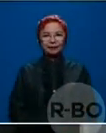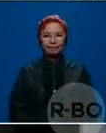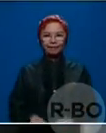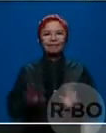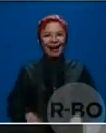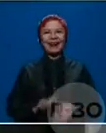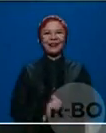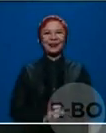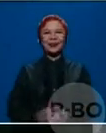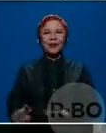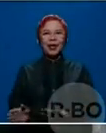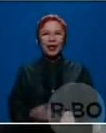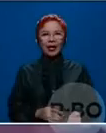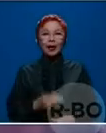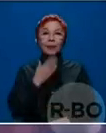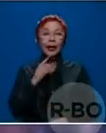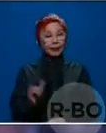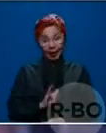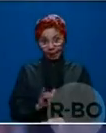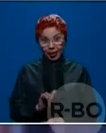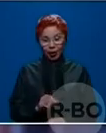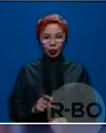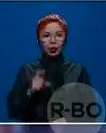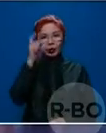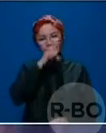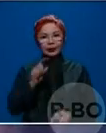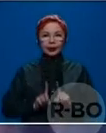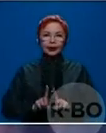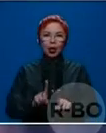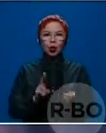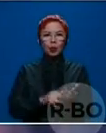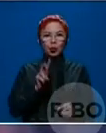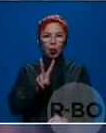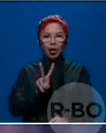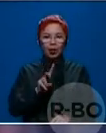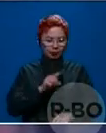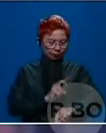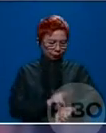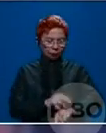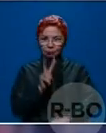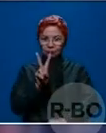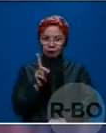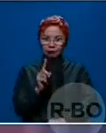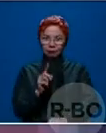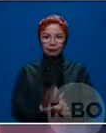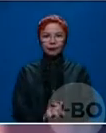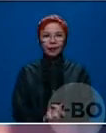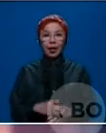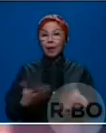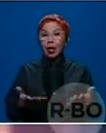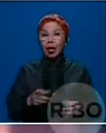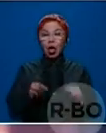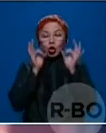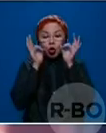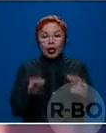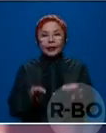Berikan pertanyaan yang sama kepada paslon nomor du dalam waktu 2 menit jelaskan langkah yang akan Anda ambil untuk solusi